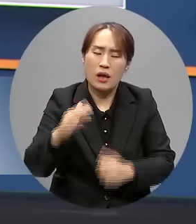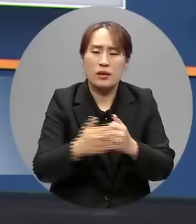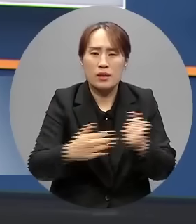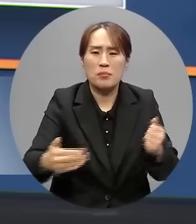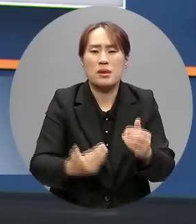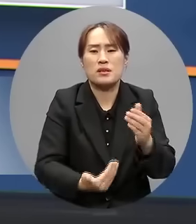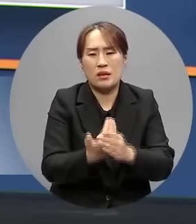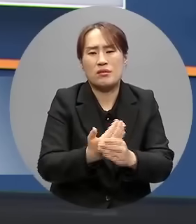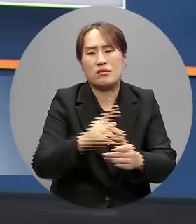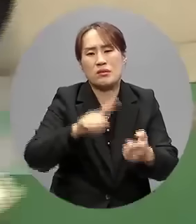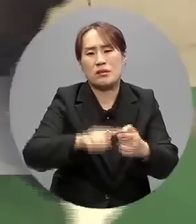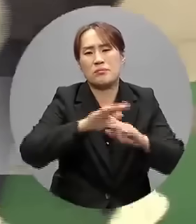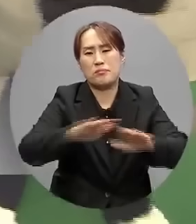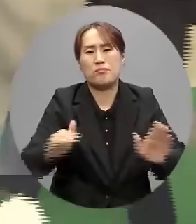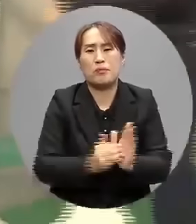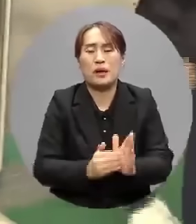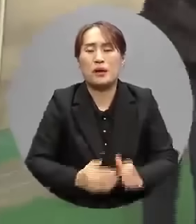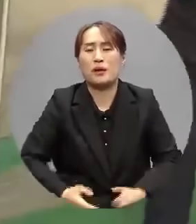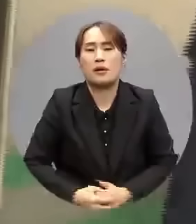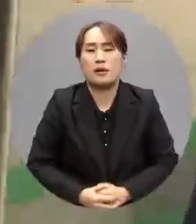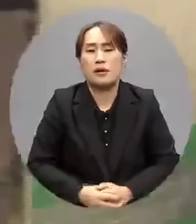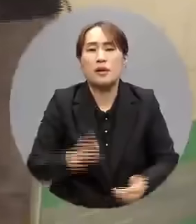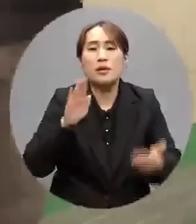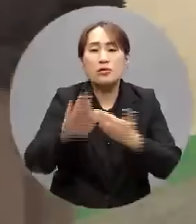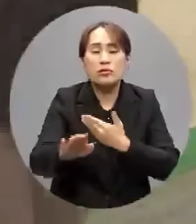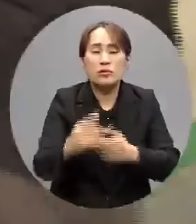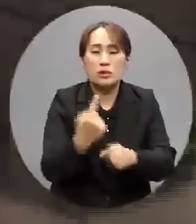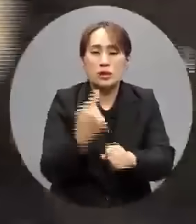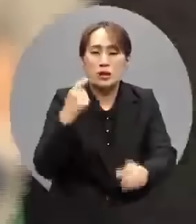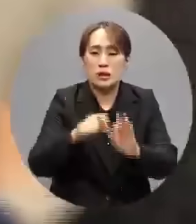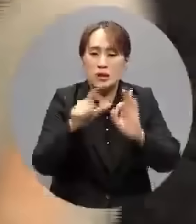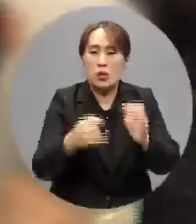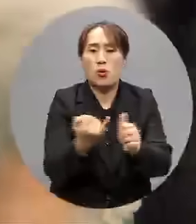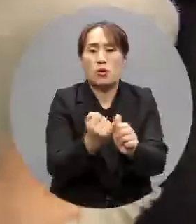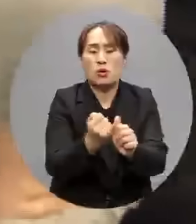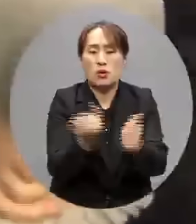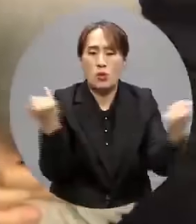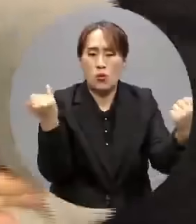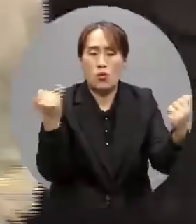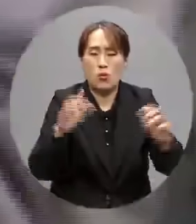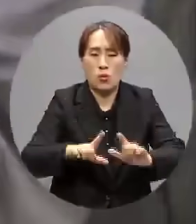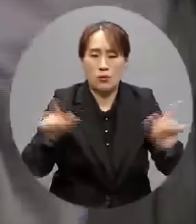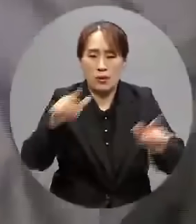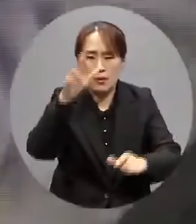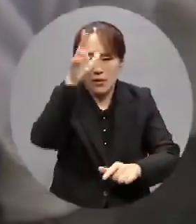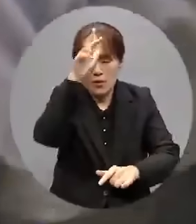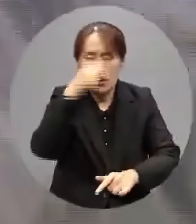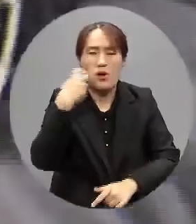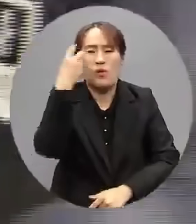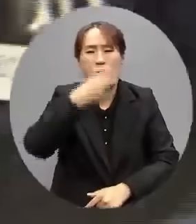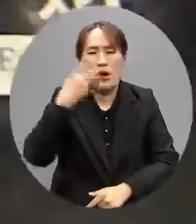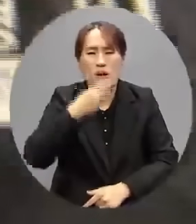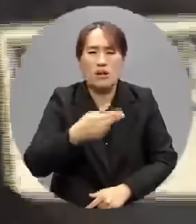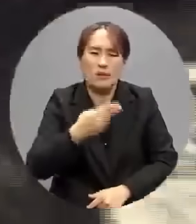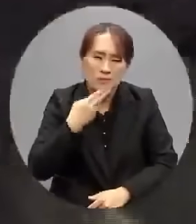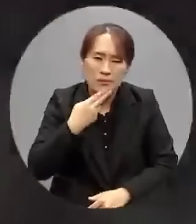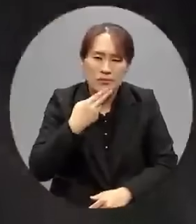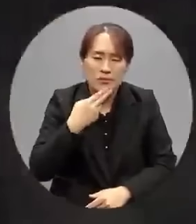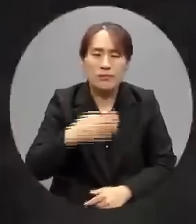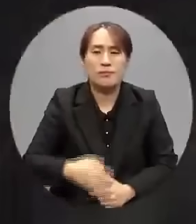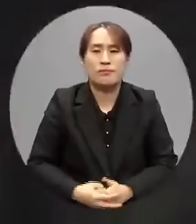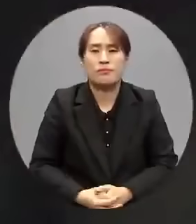사건이 그대로 종결됐습니다 이후 지난해 10월 이혼하면서 올해부터 경찰 관리 대상에서 제외된